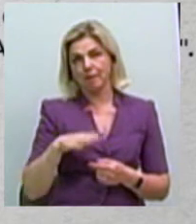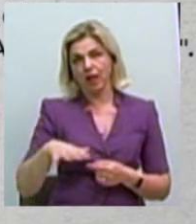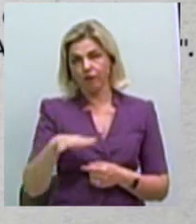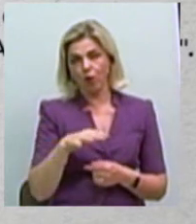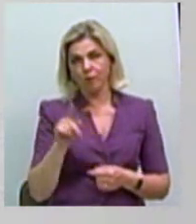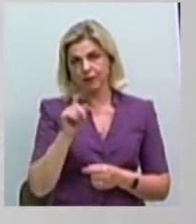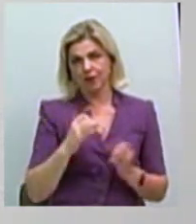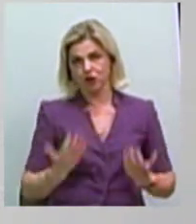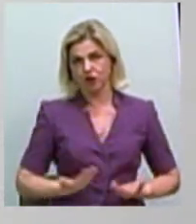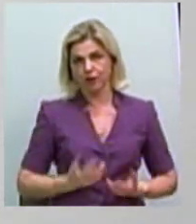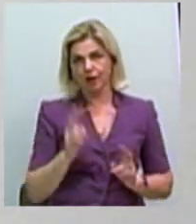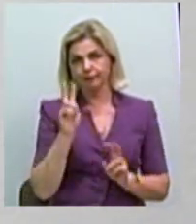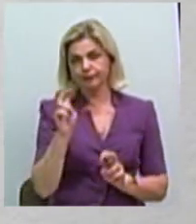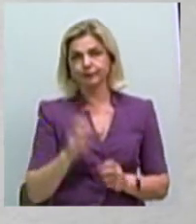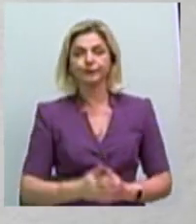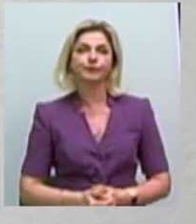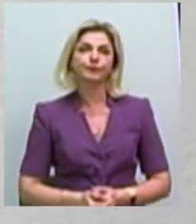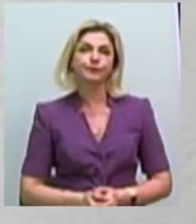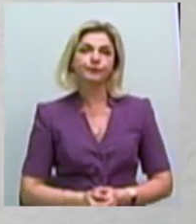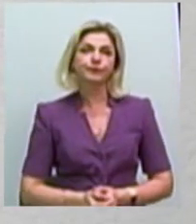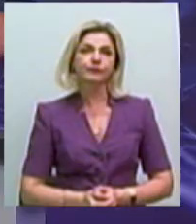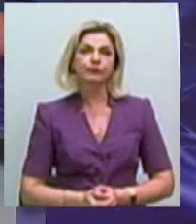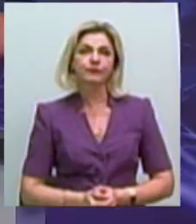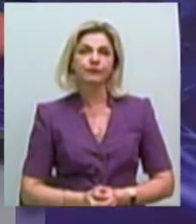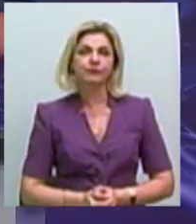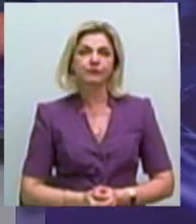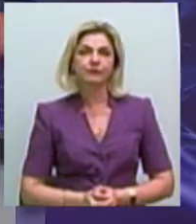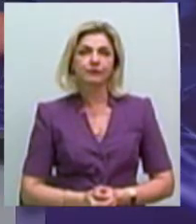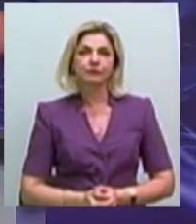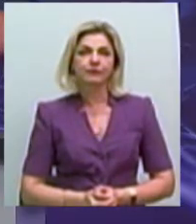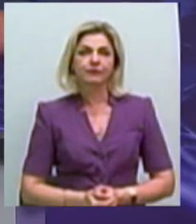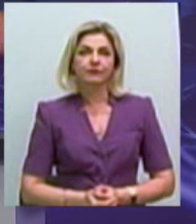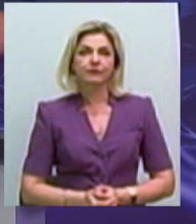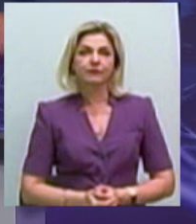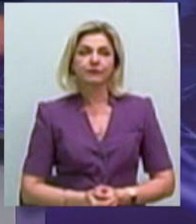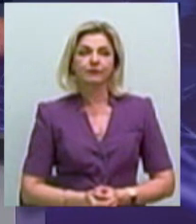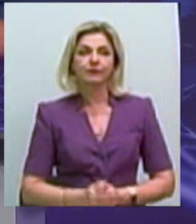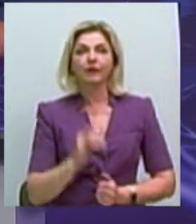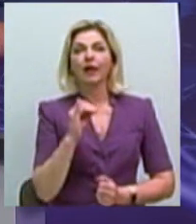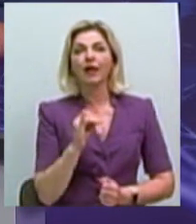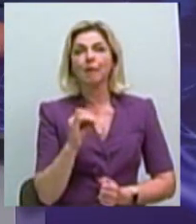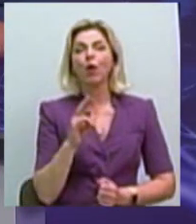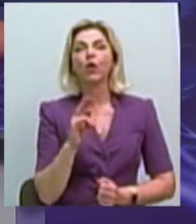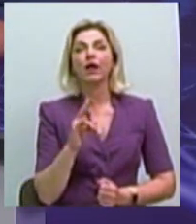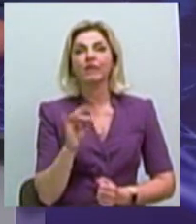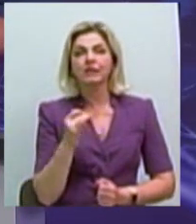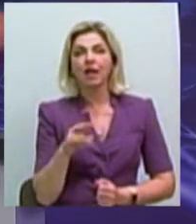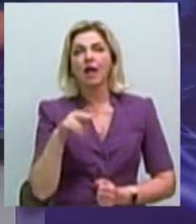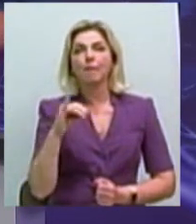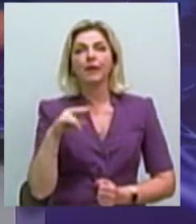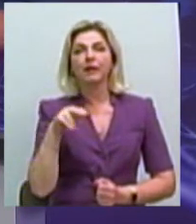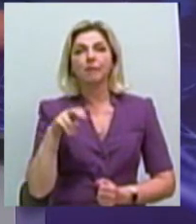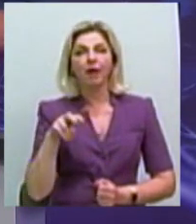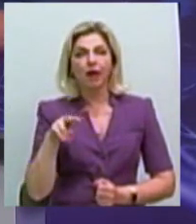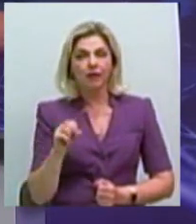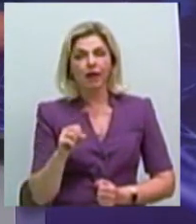І Ігор Неголевський, Ірина Підпала, Сергій